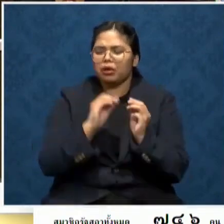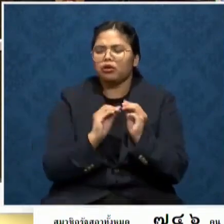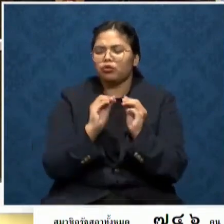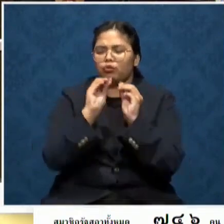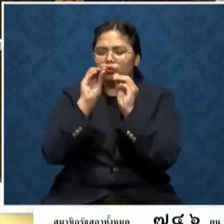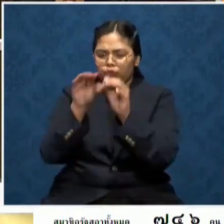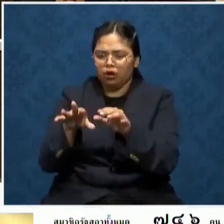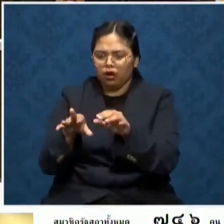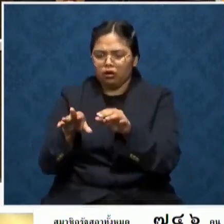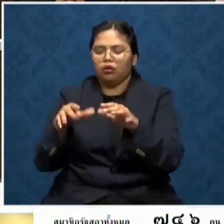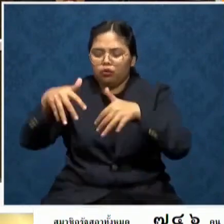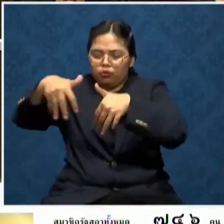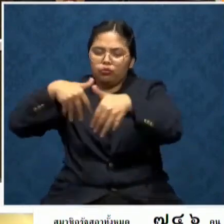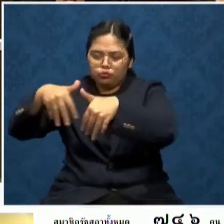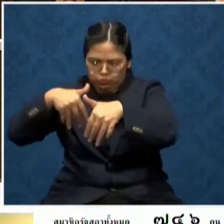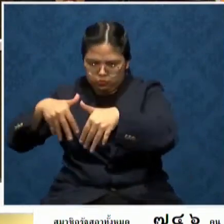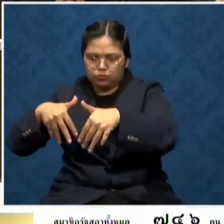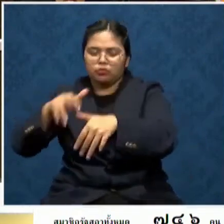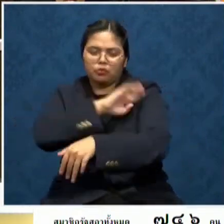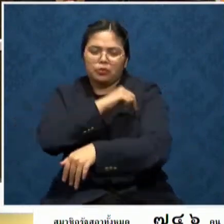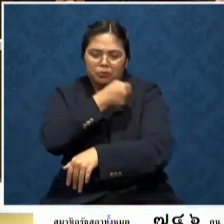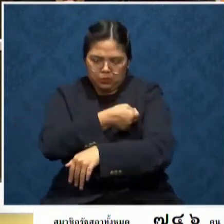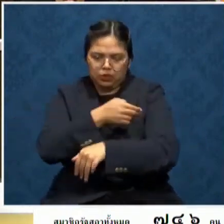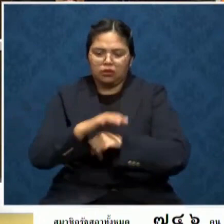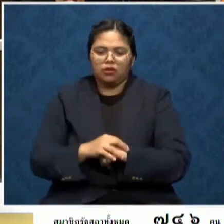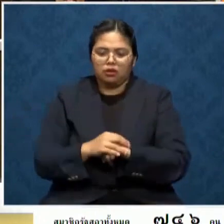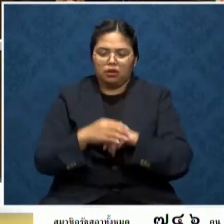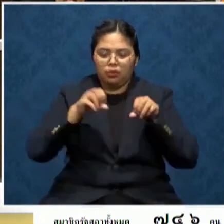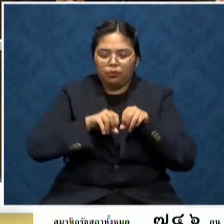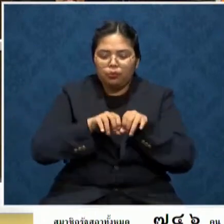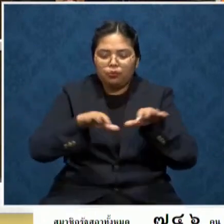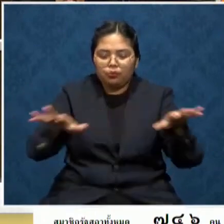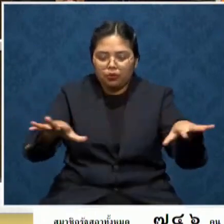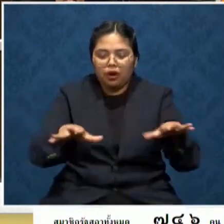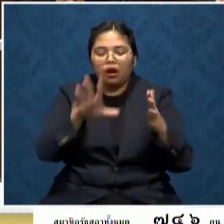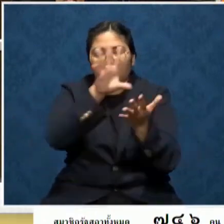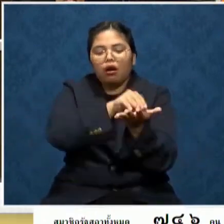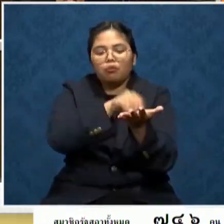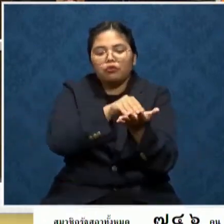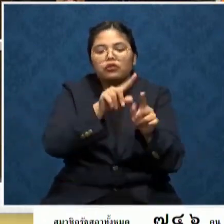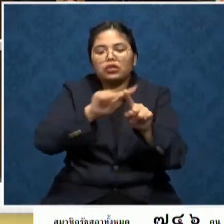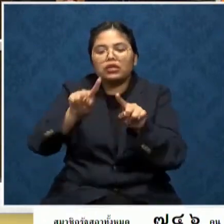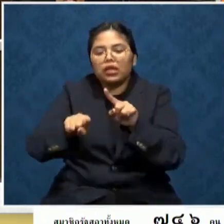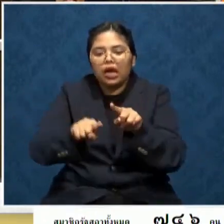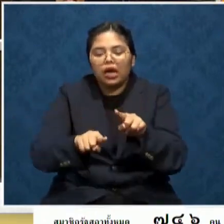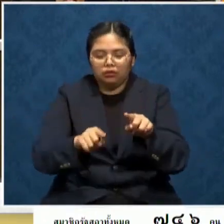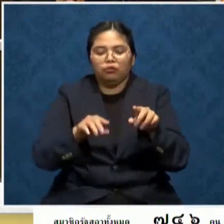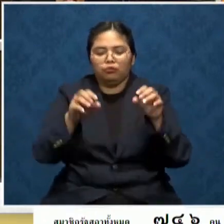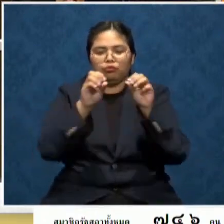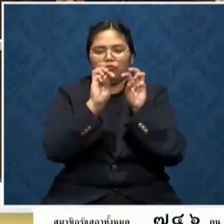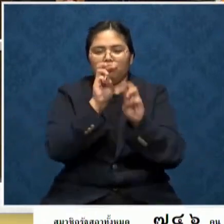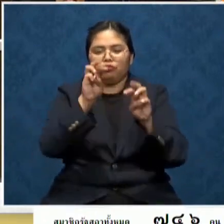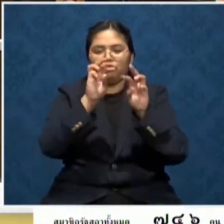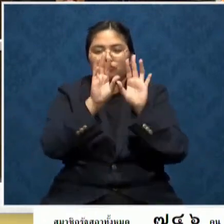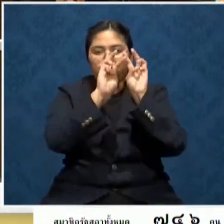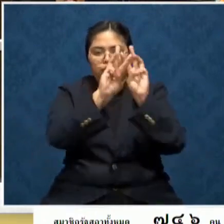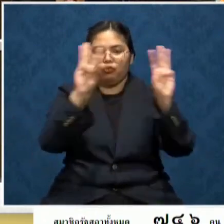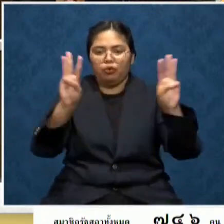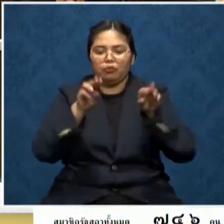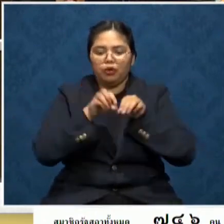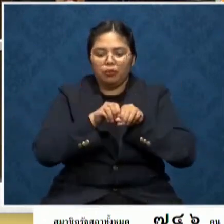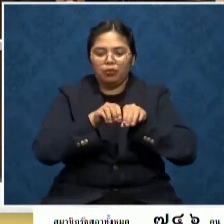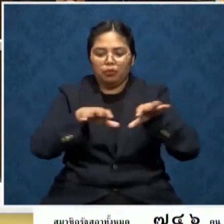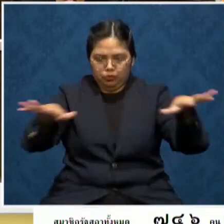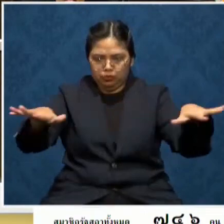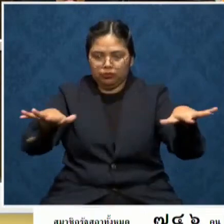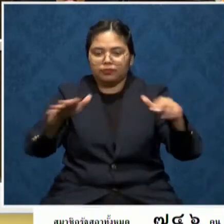พาบาลรภาสต่อการทำ Digital Health ทวแร์ข้อมูล ระหวางโงพยาบาลกันหอการทำ Preventive Medicine และการดูแลแปครั